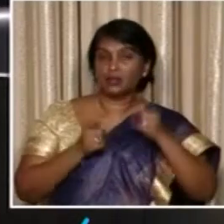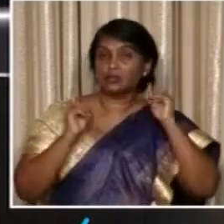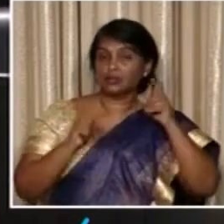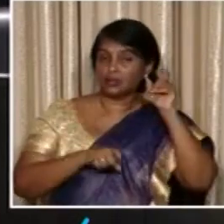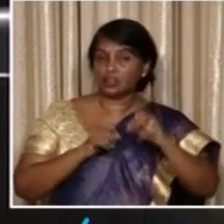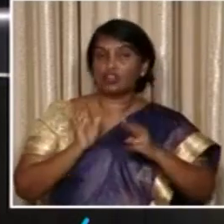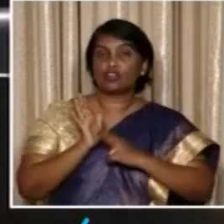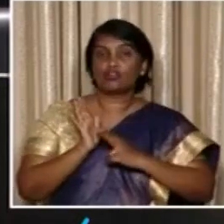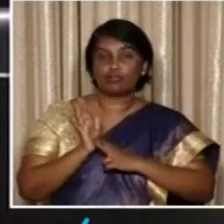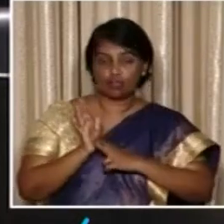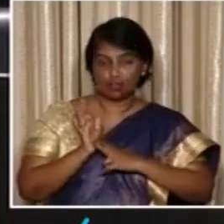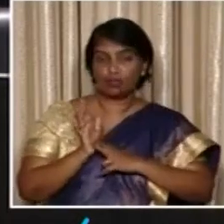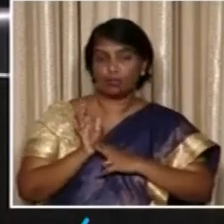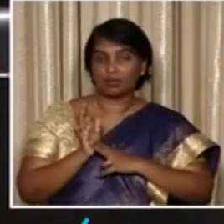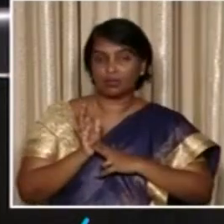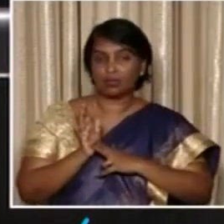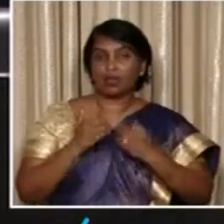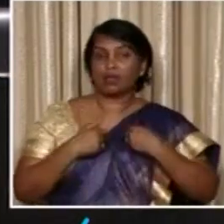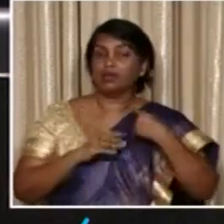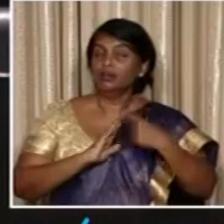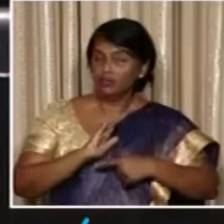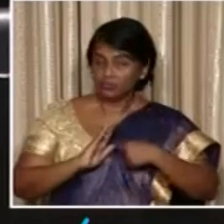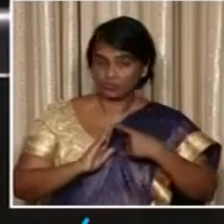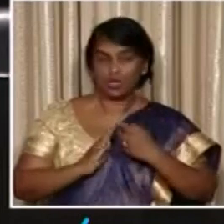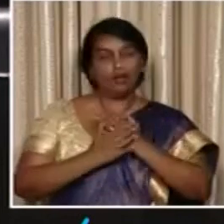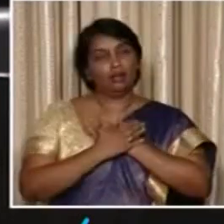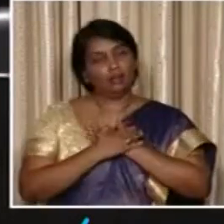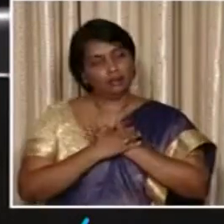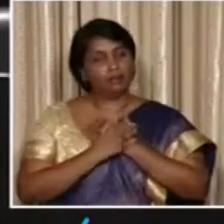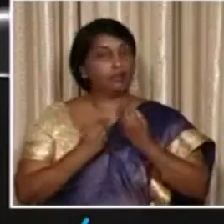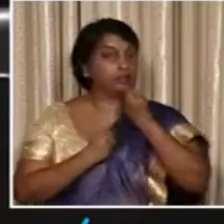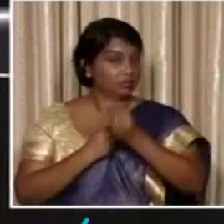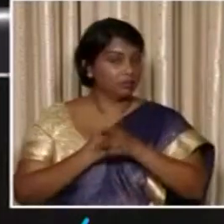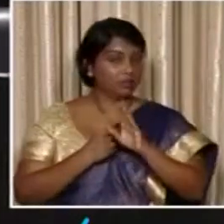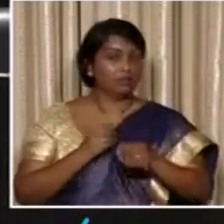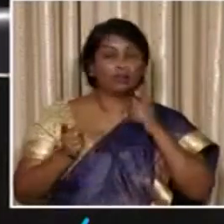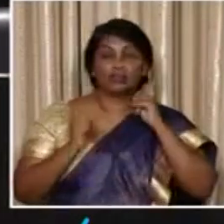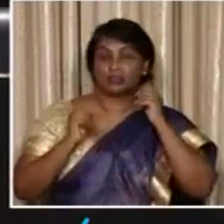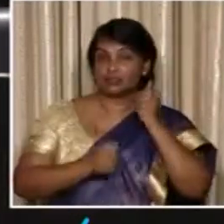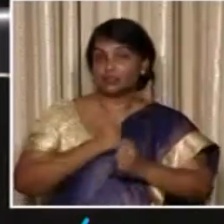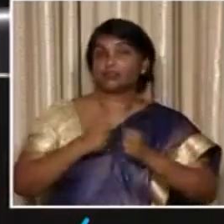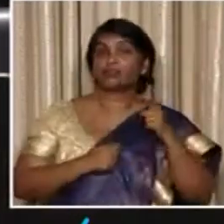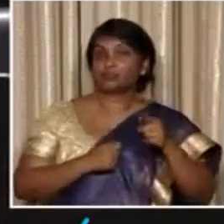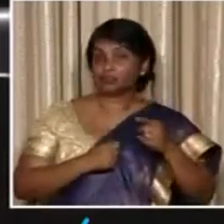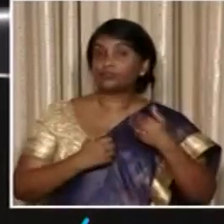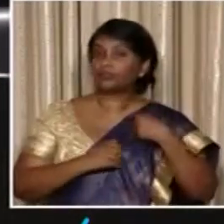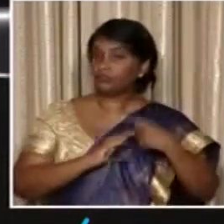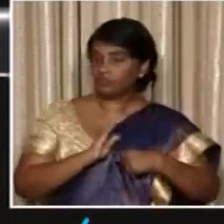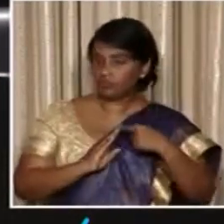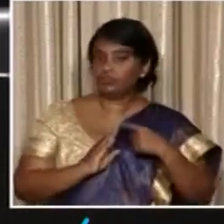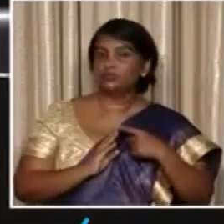ක්‍රීඩක යුපුන් අබේකෝන් වෙත අපේ රටට ආදරයක් ලබලා දෙන මල්ල ක්‍රීඩකෙක්. හැබැයි අපේ රටේ